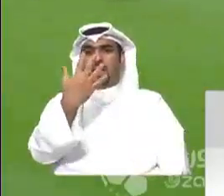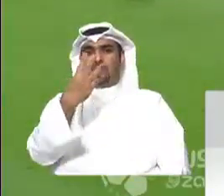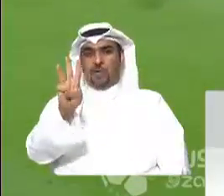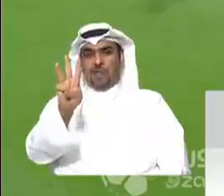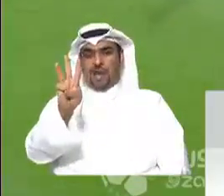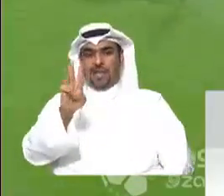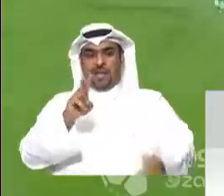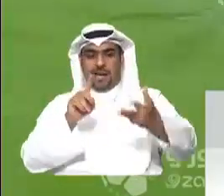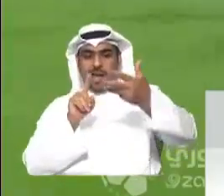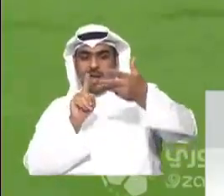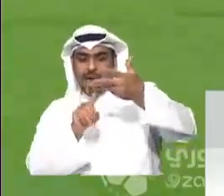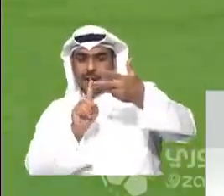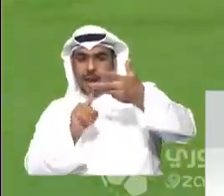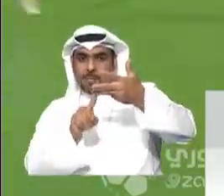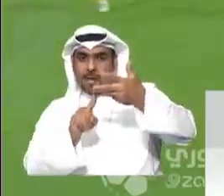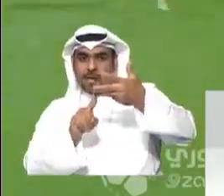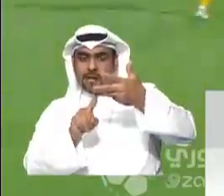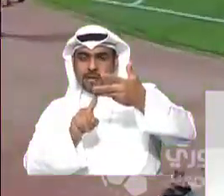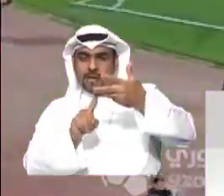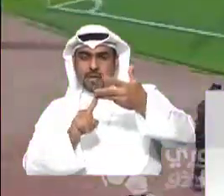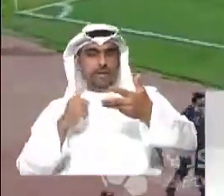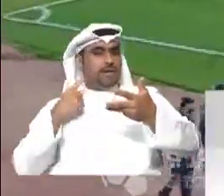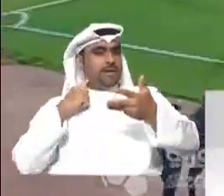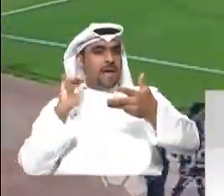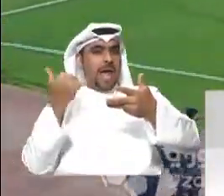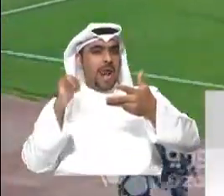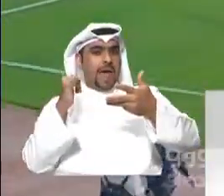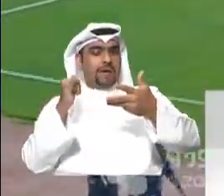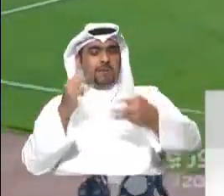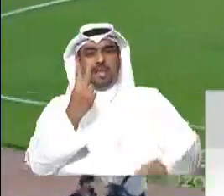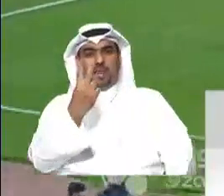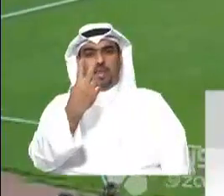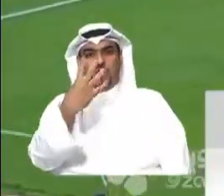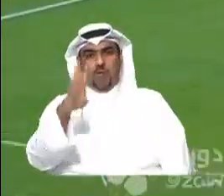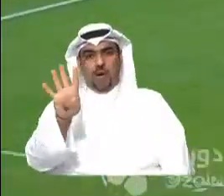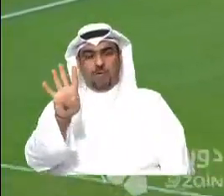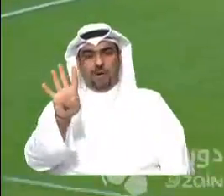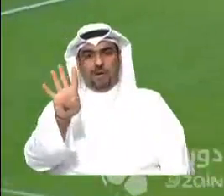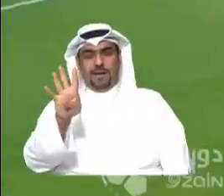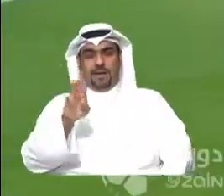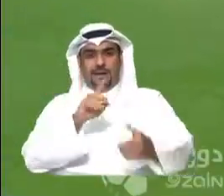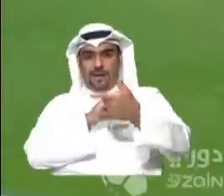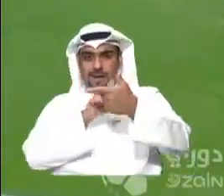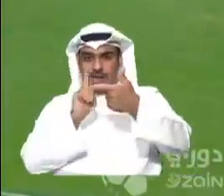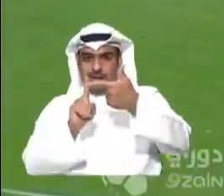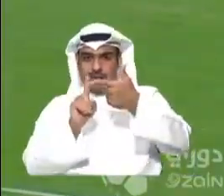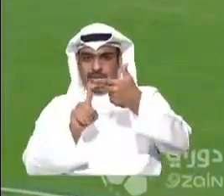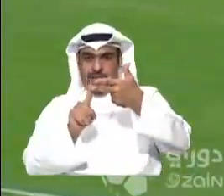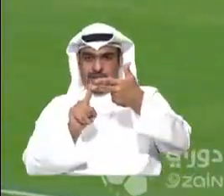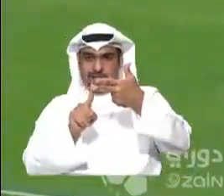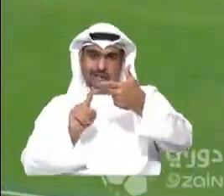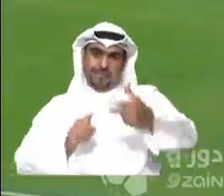فرط العربي في الصداره بعد ان وصل رصيد لثنتين واربعين نقطه في المركز الثالث